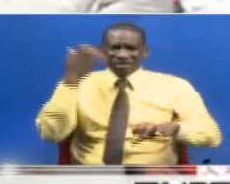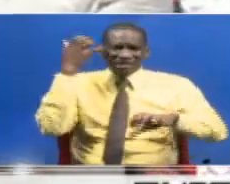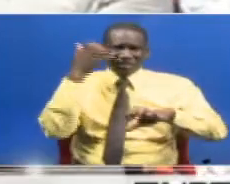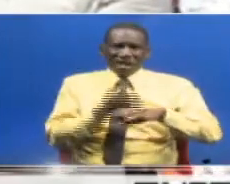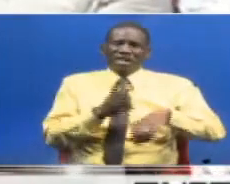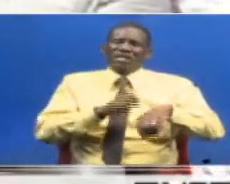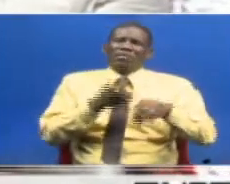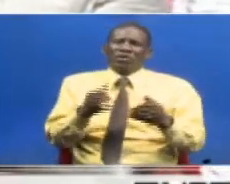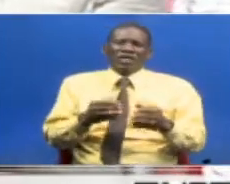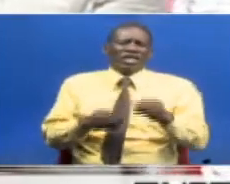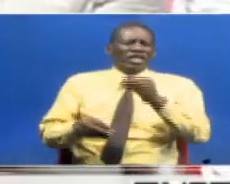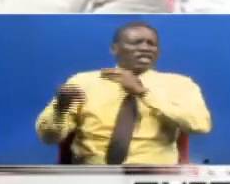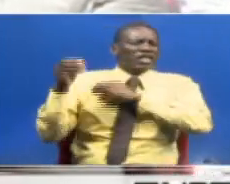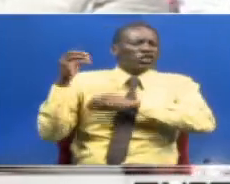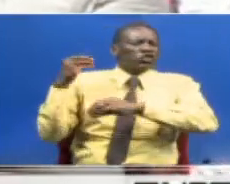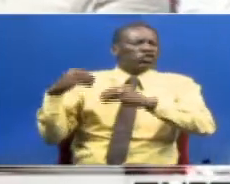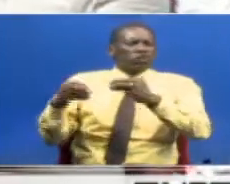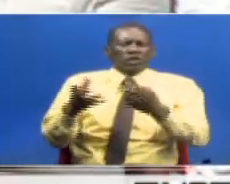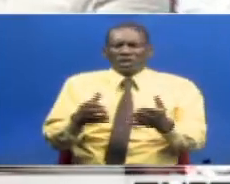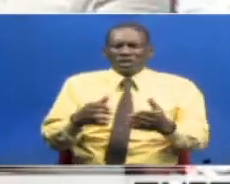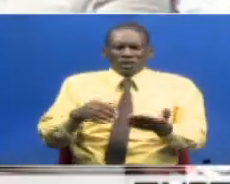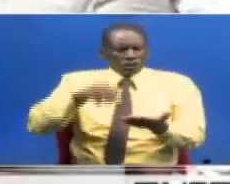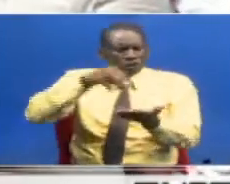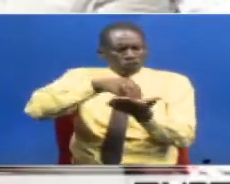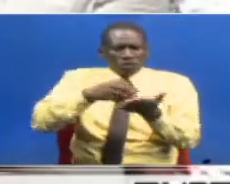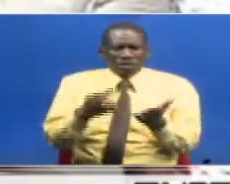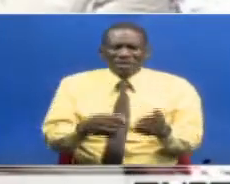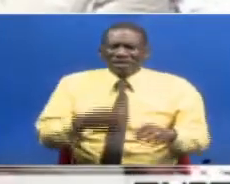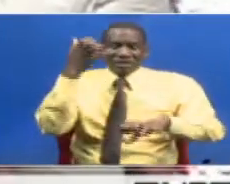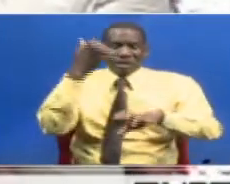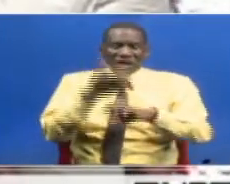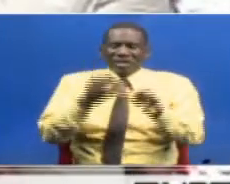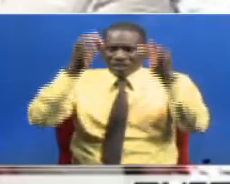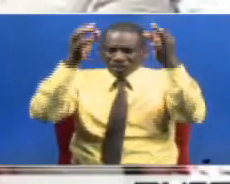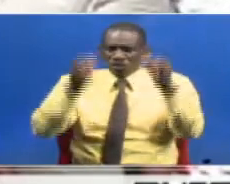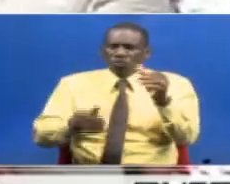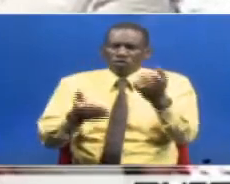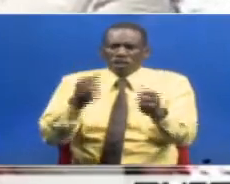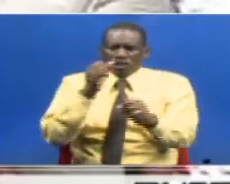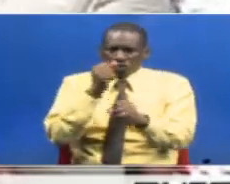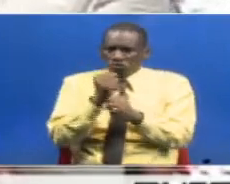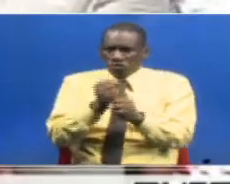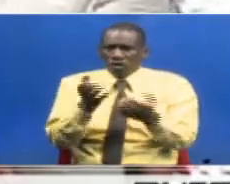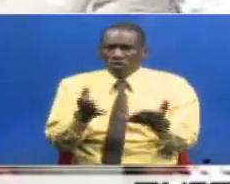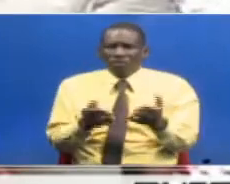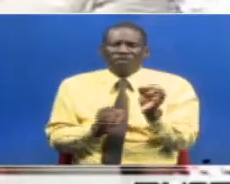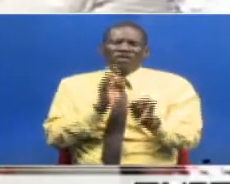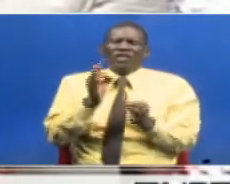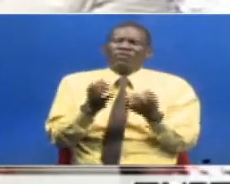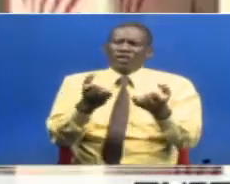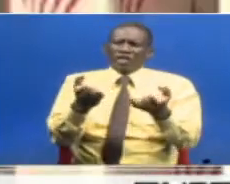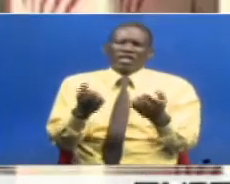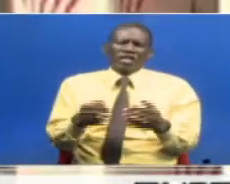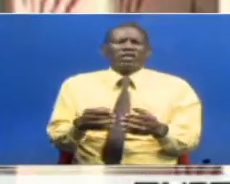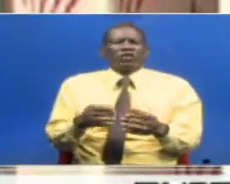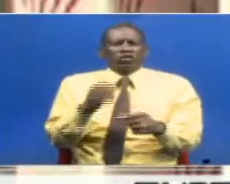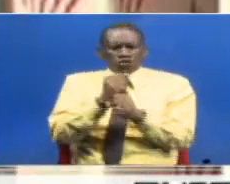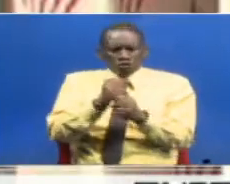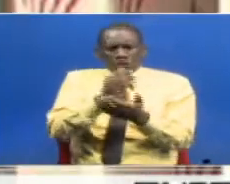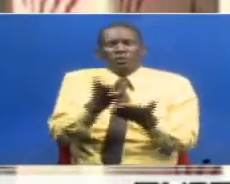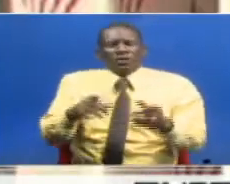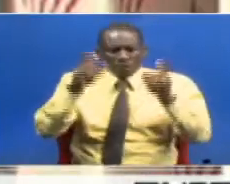very historic in nature. It is tough decisions that have to be made. Ikiwa itabidi, itabidi. For